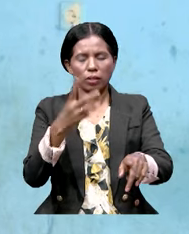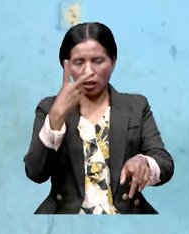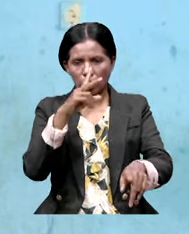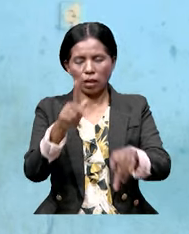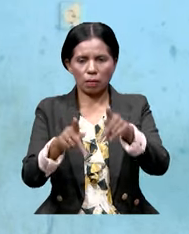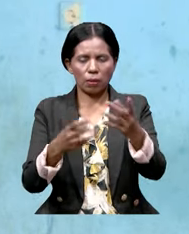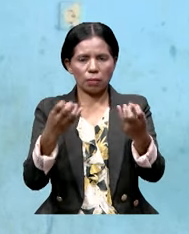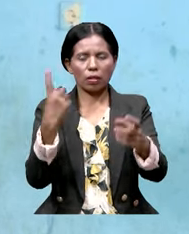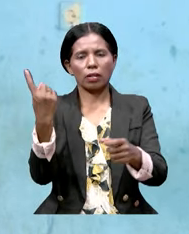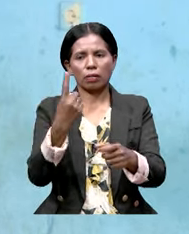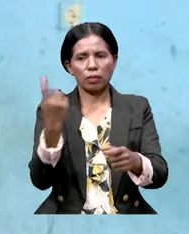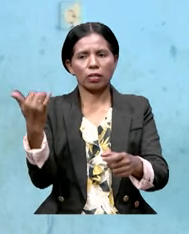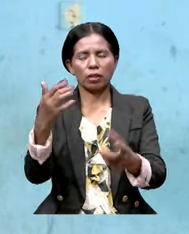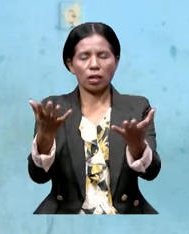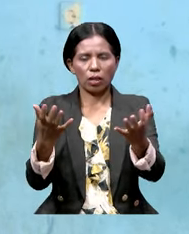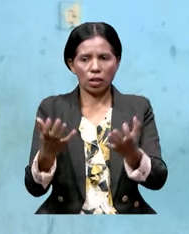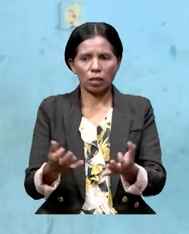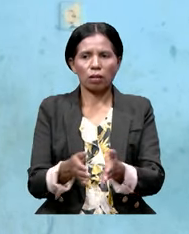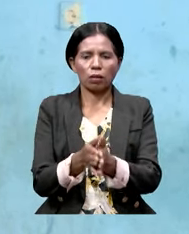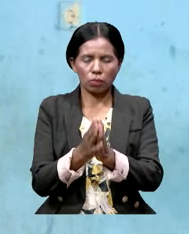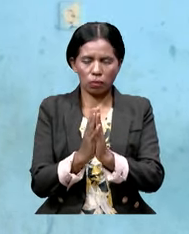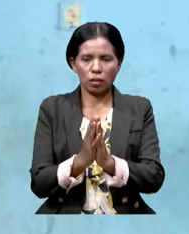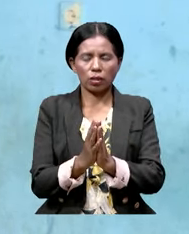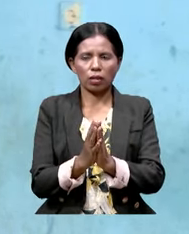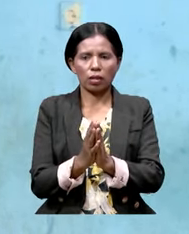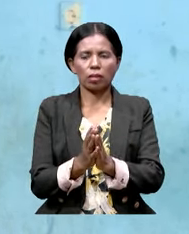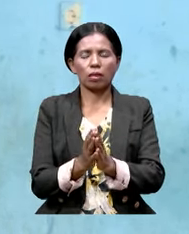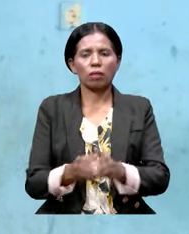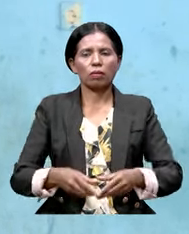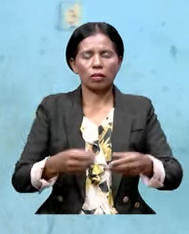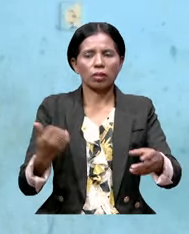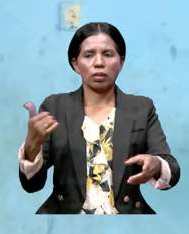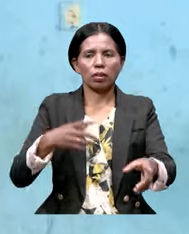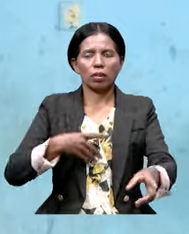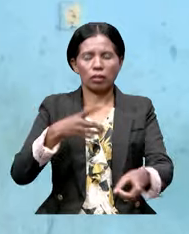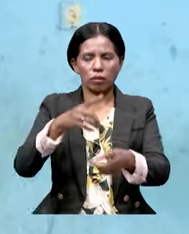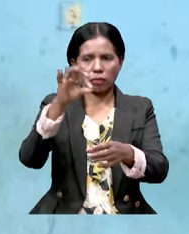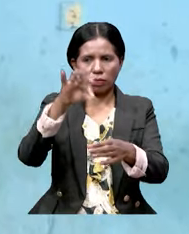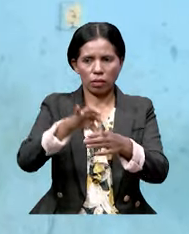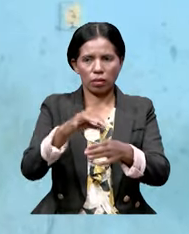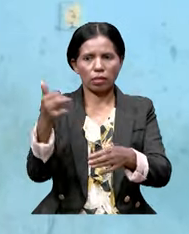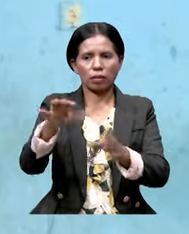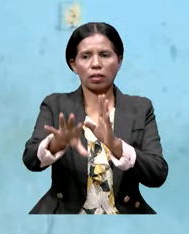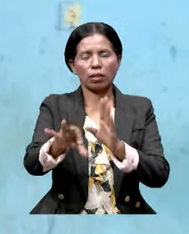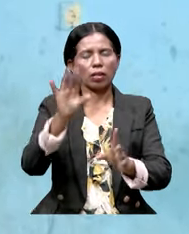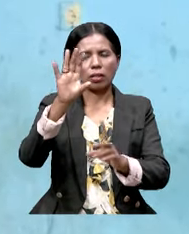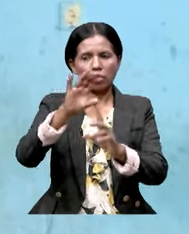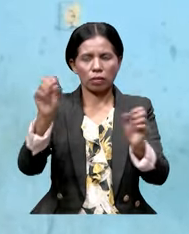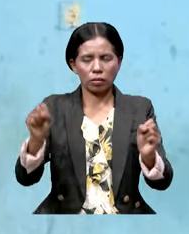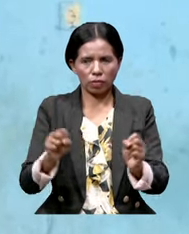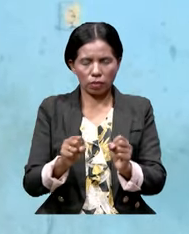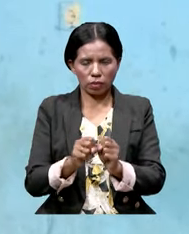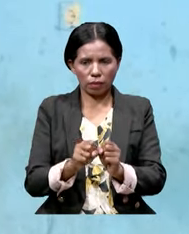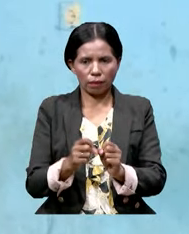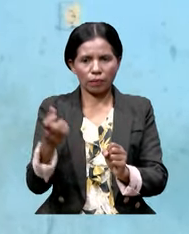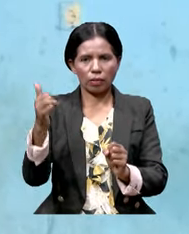na fatin tira kara ka izizrin atu mai poster ne dere tu botu satu nune sira tu hilisir nia kandidatu ida nebe